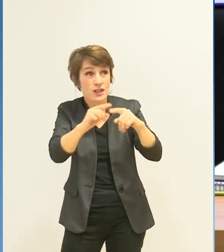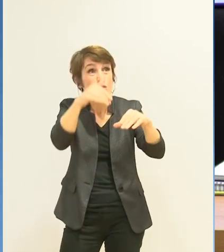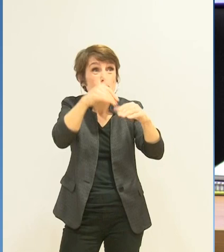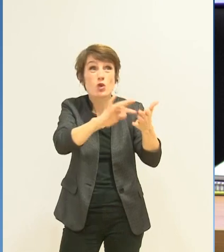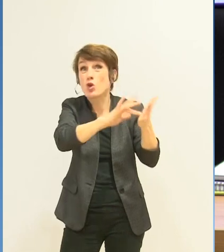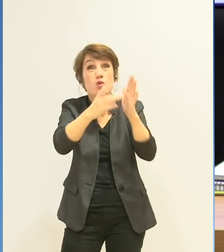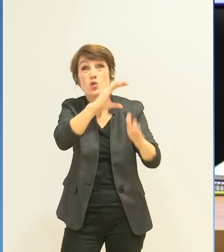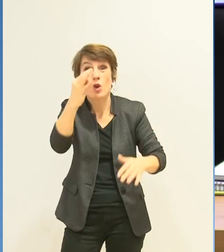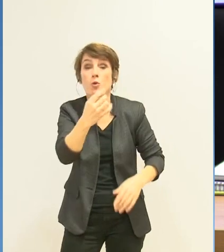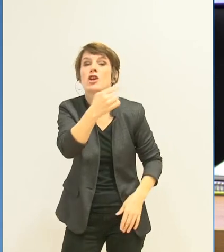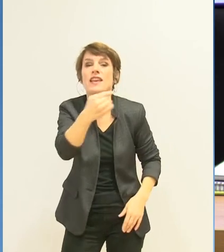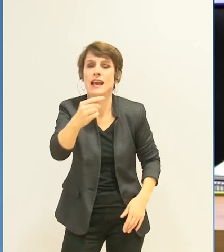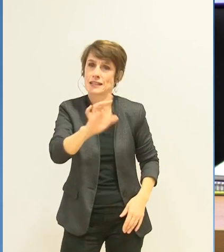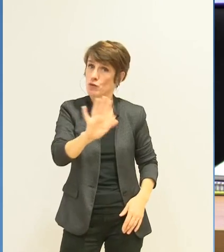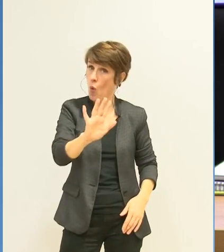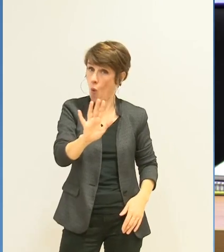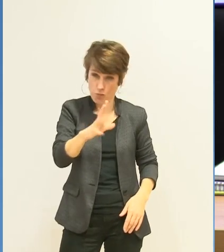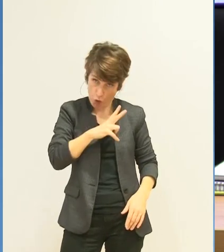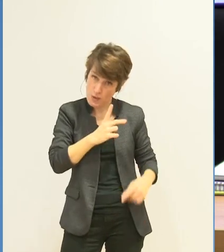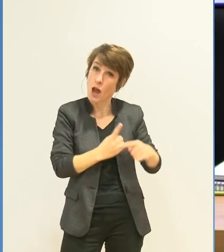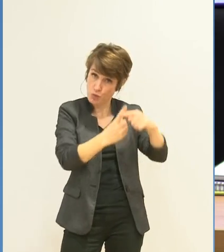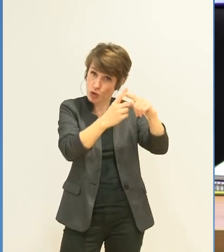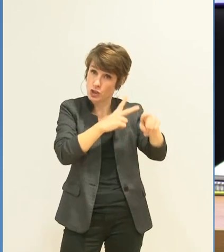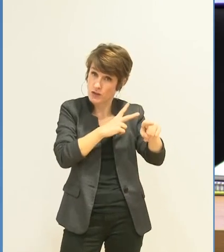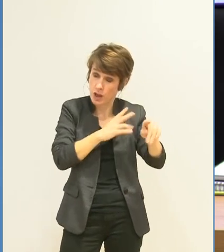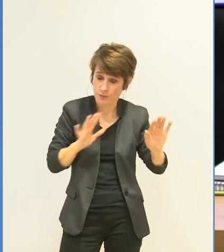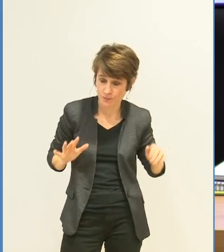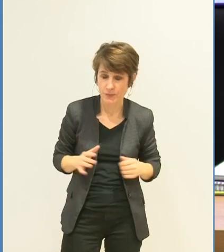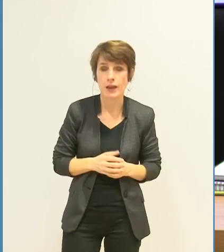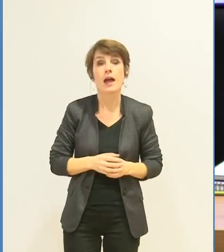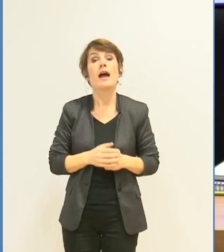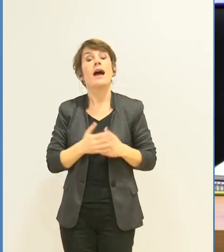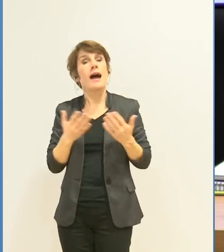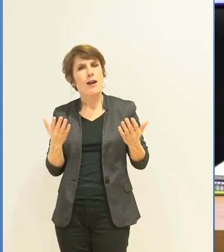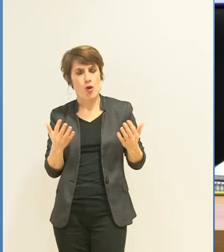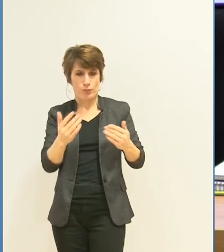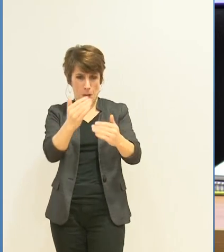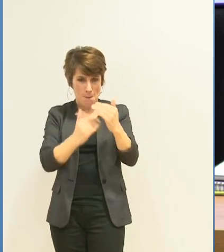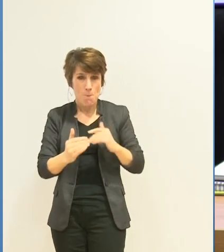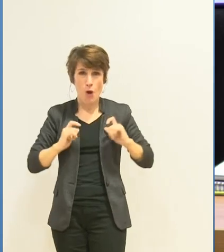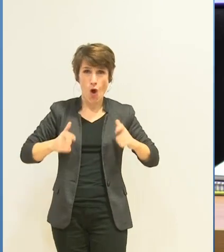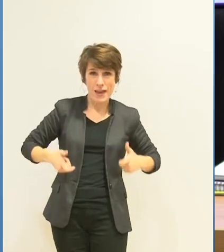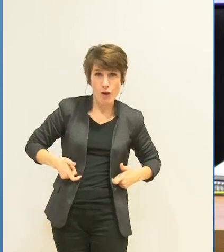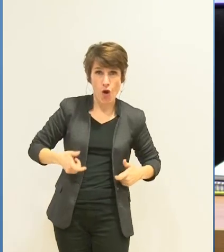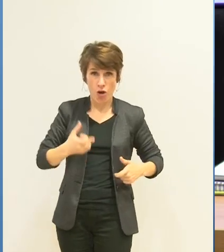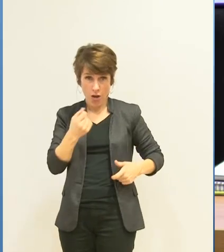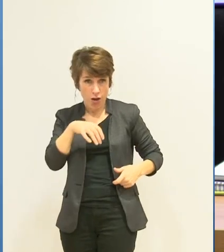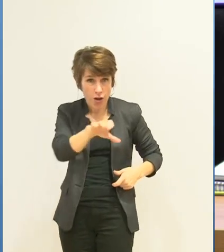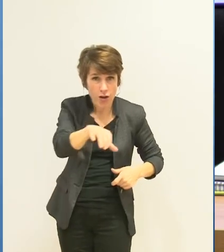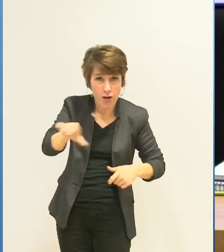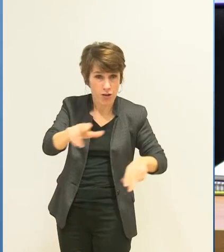le plan école alors là pour nous il y à une interrogation voudrait question n'y voyez pas